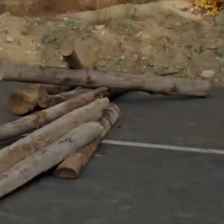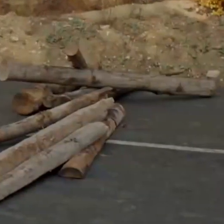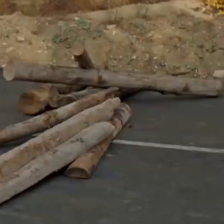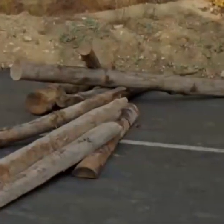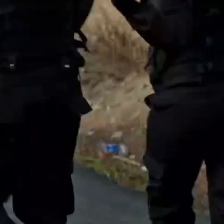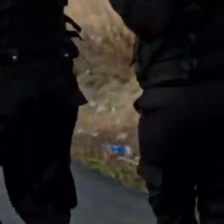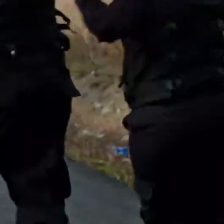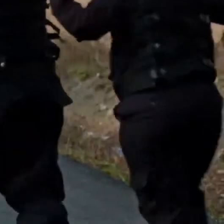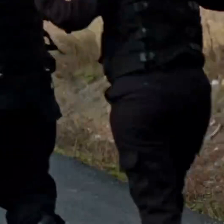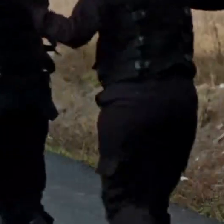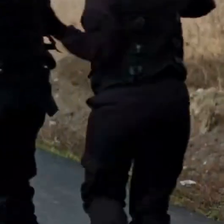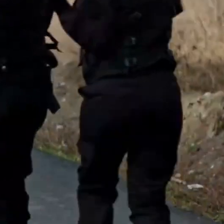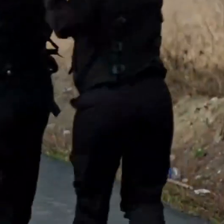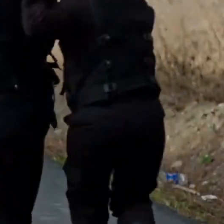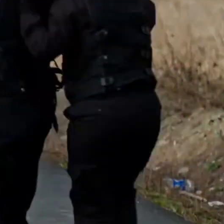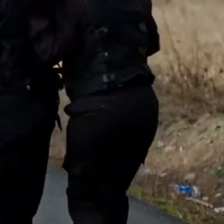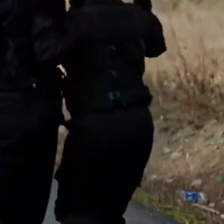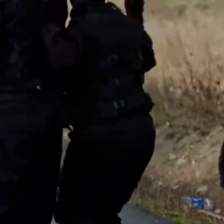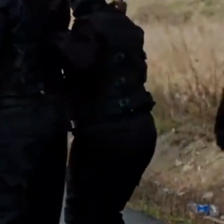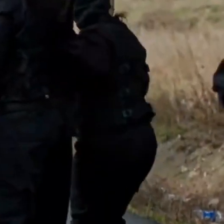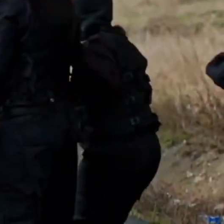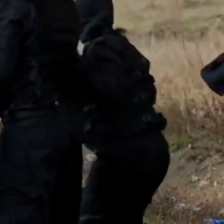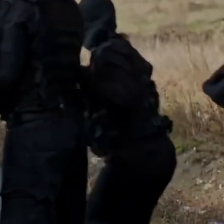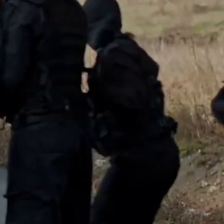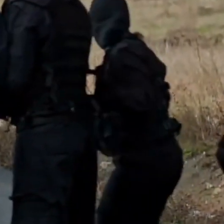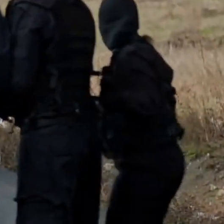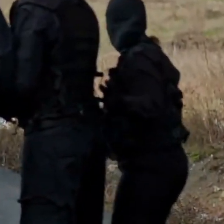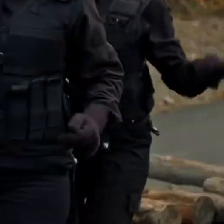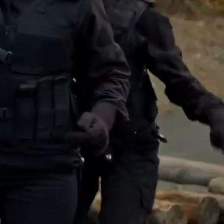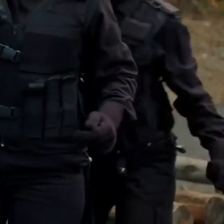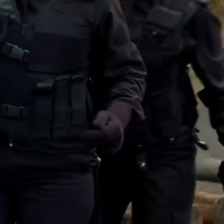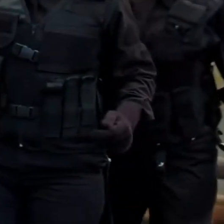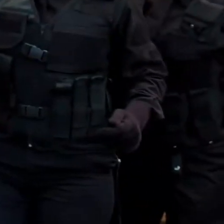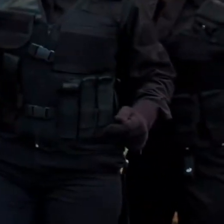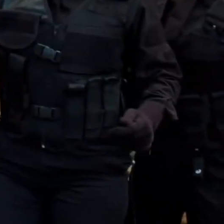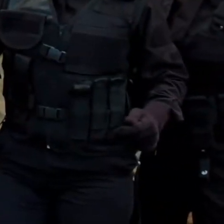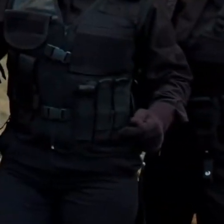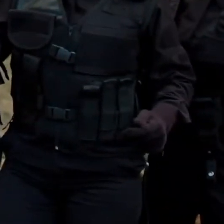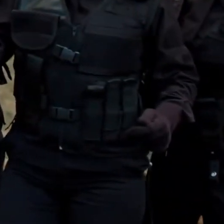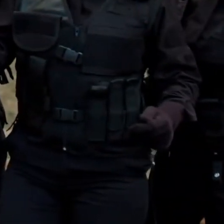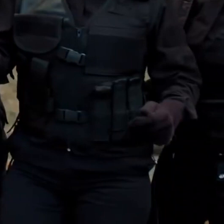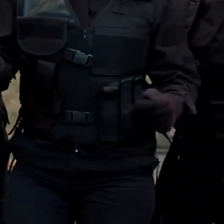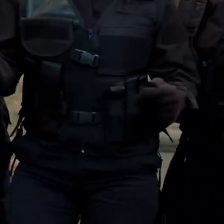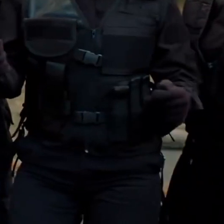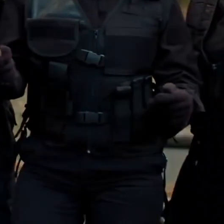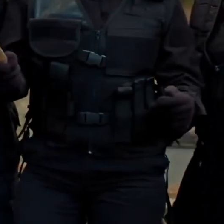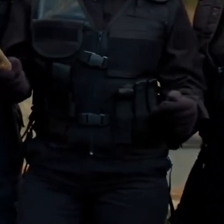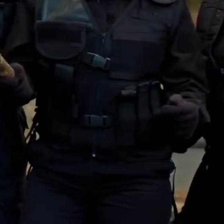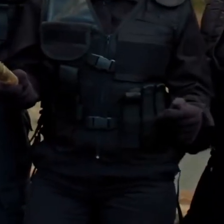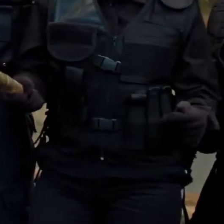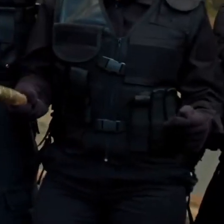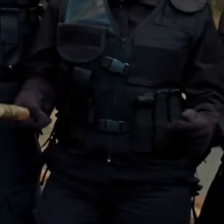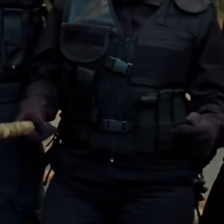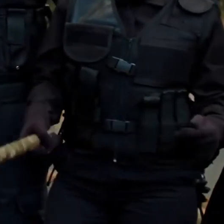Araba geri vitesle giderken onlar kısa bir süre peşinden gidip durdu. Sopaları ellerinde şaşkın kala kaldılar. Sopalar birer birer iniyor.